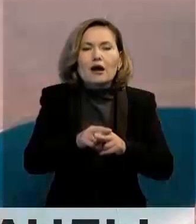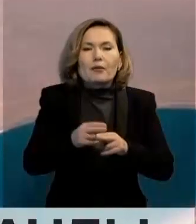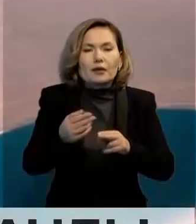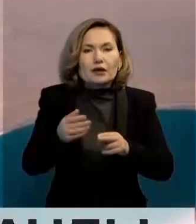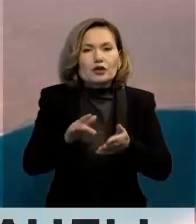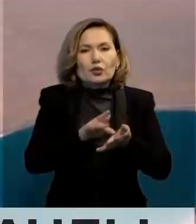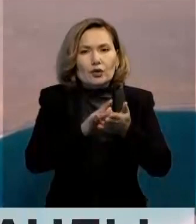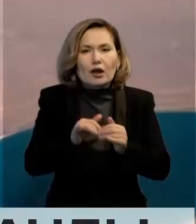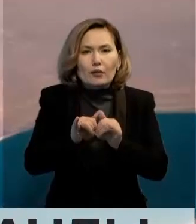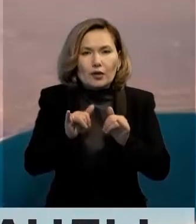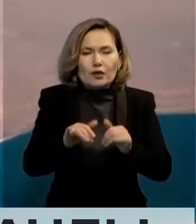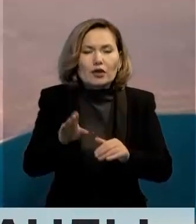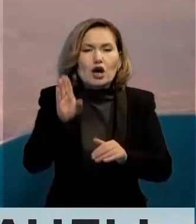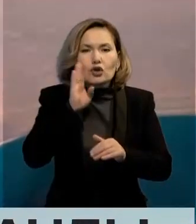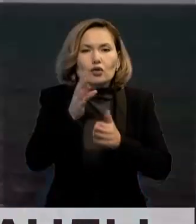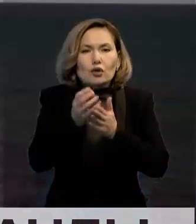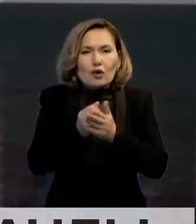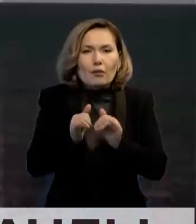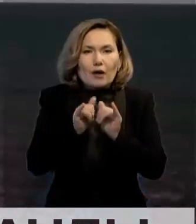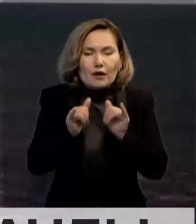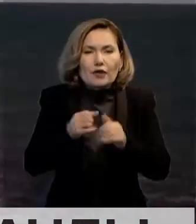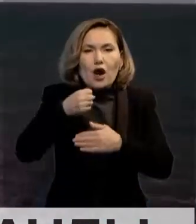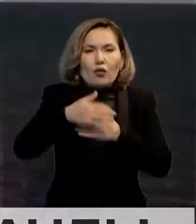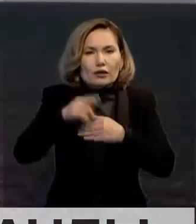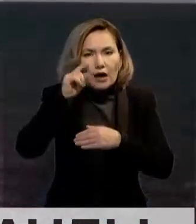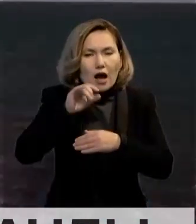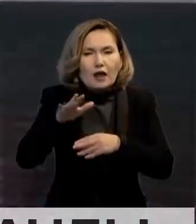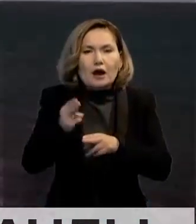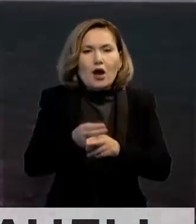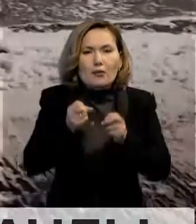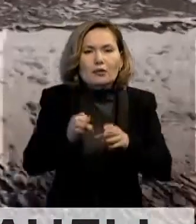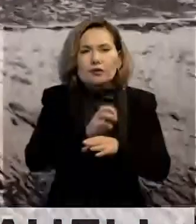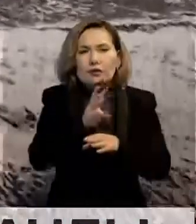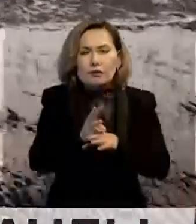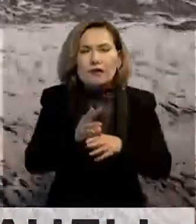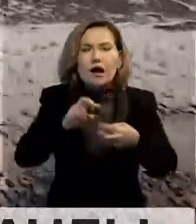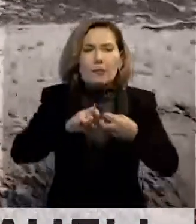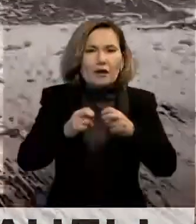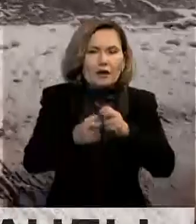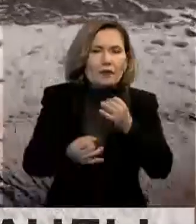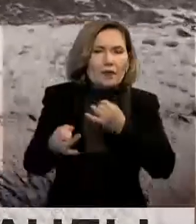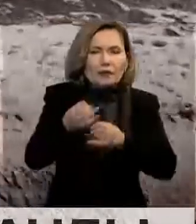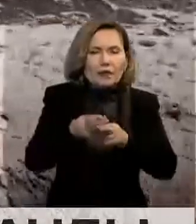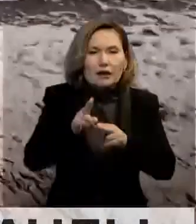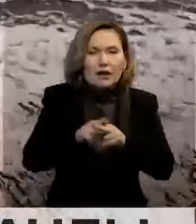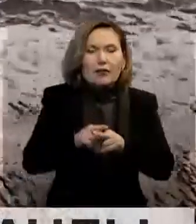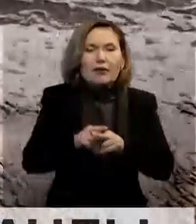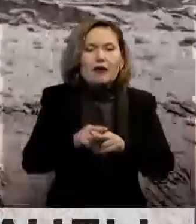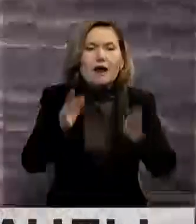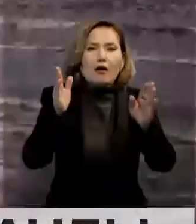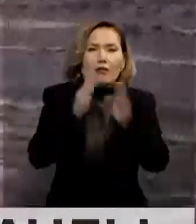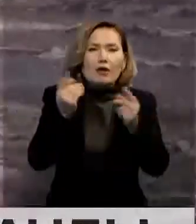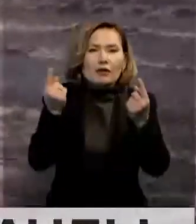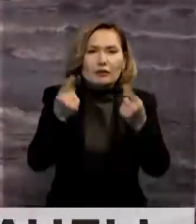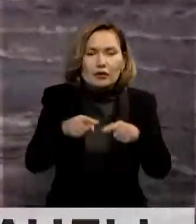сенаторлар туризмді дамыту, су ресурстарын басқару, Орталық Азияда қауіпсіздікті қамтамасыз ету және тартылған теңіз салдарын жоюға